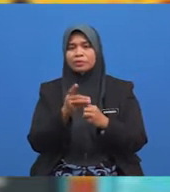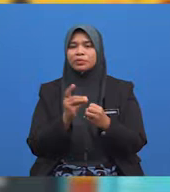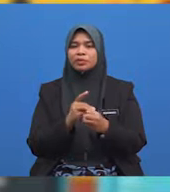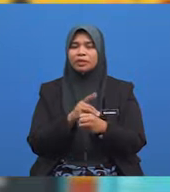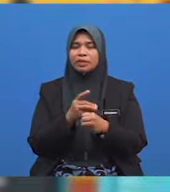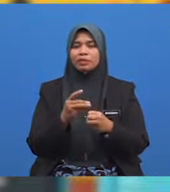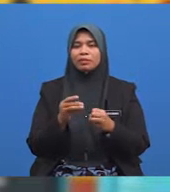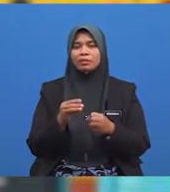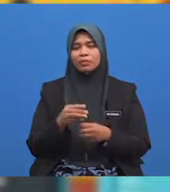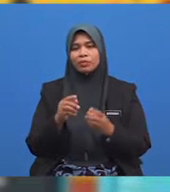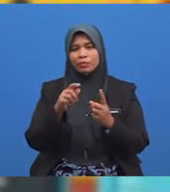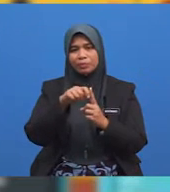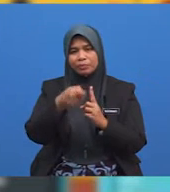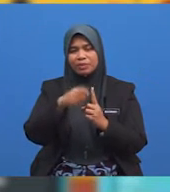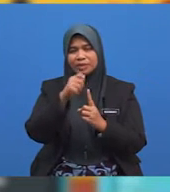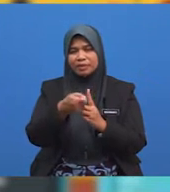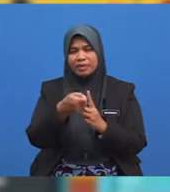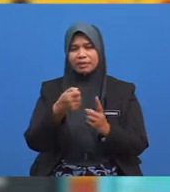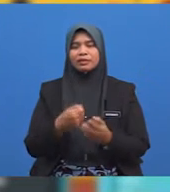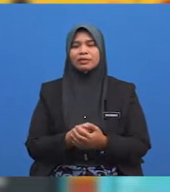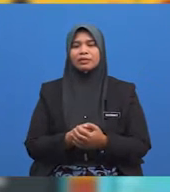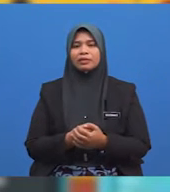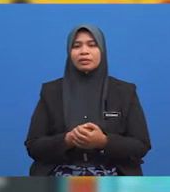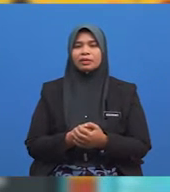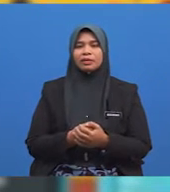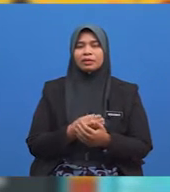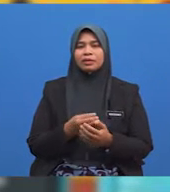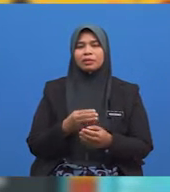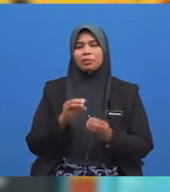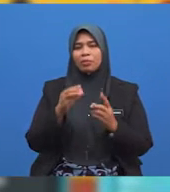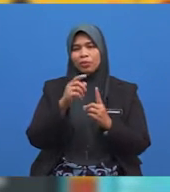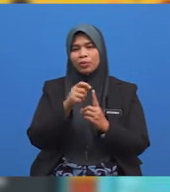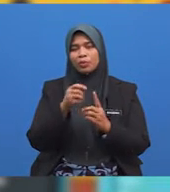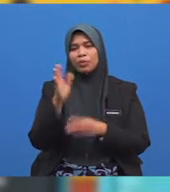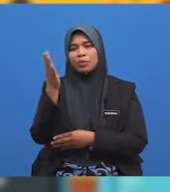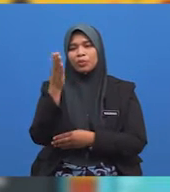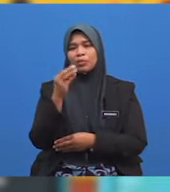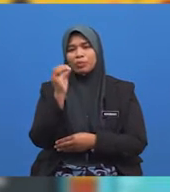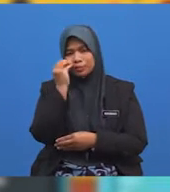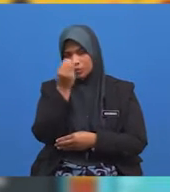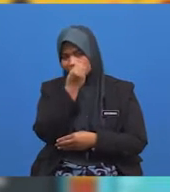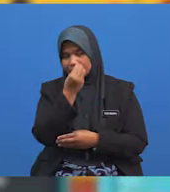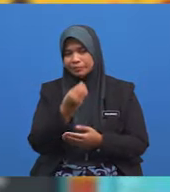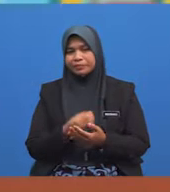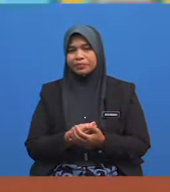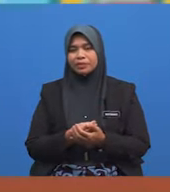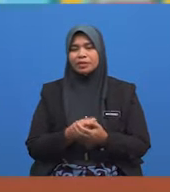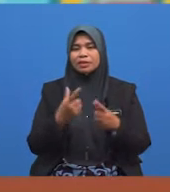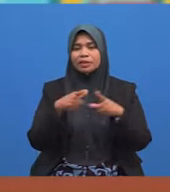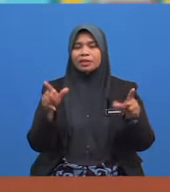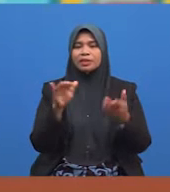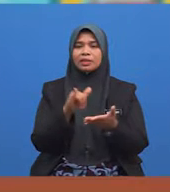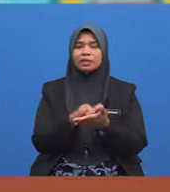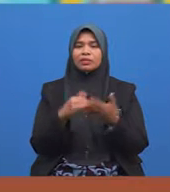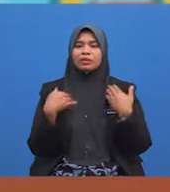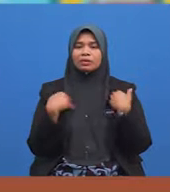rambutan, pokok pisang, pokok okek dan pokok mawar.